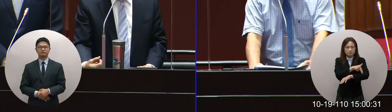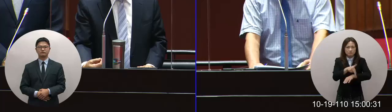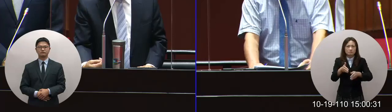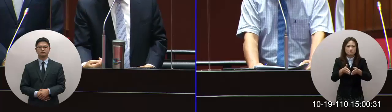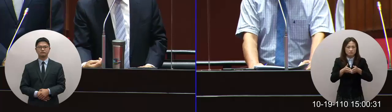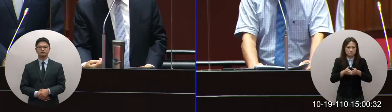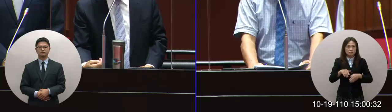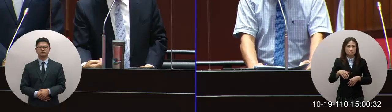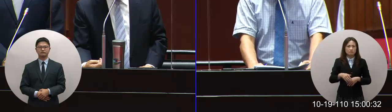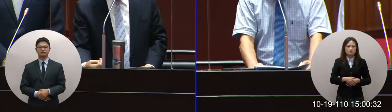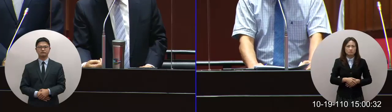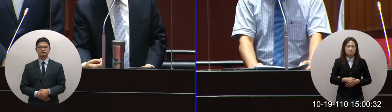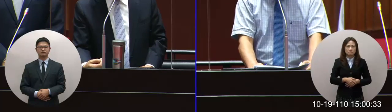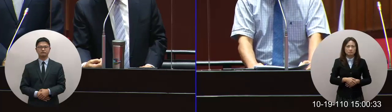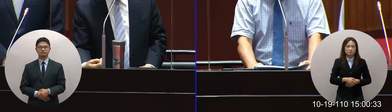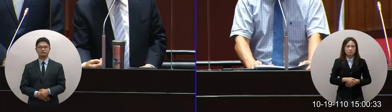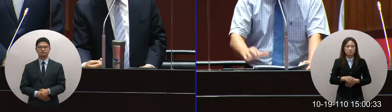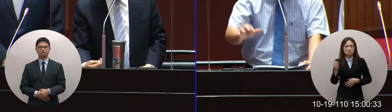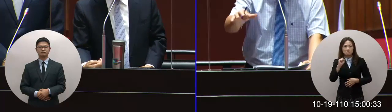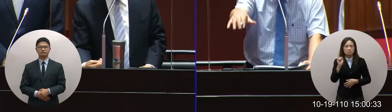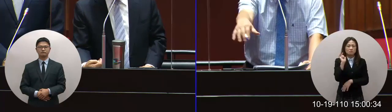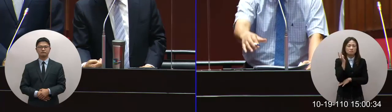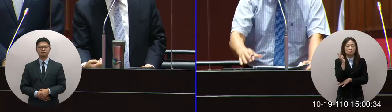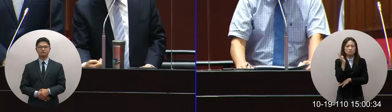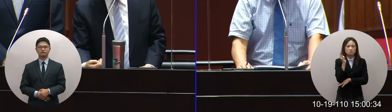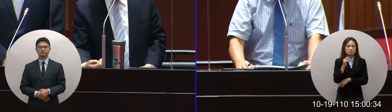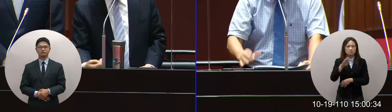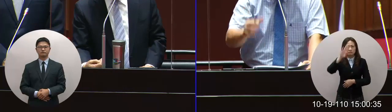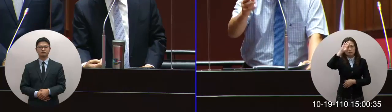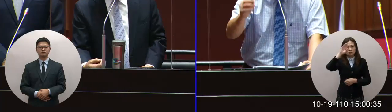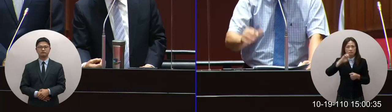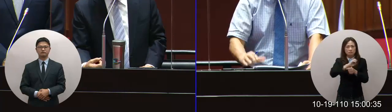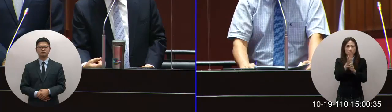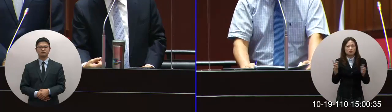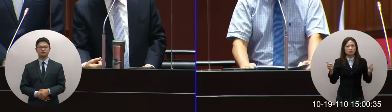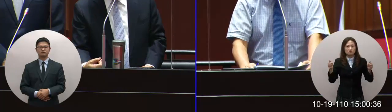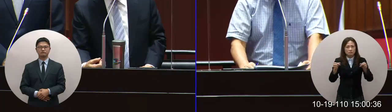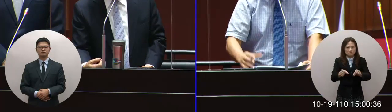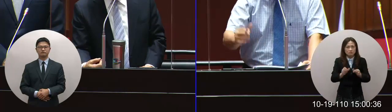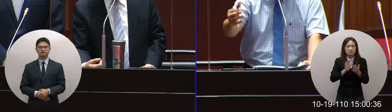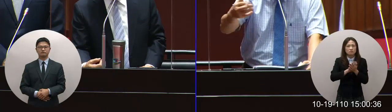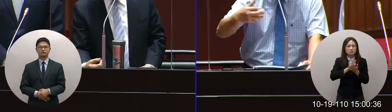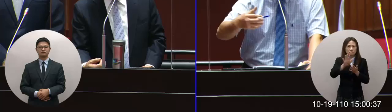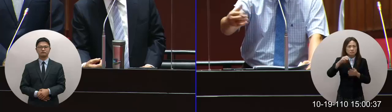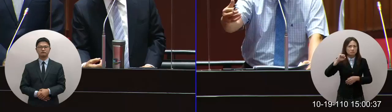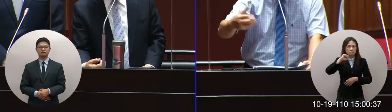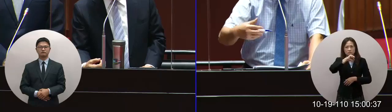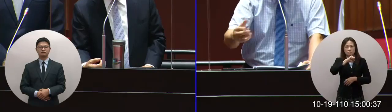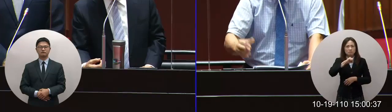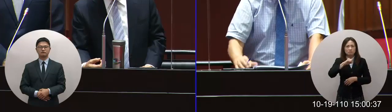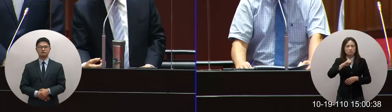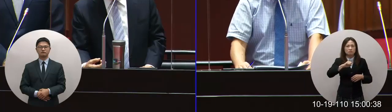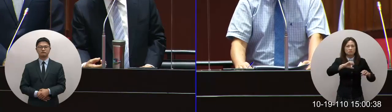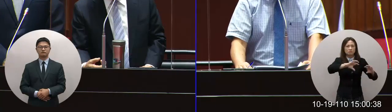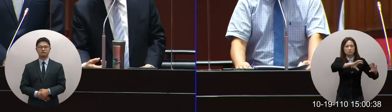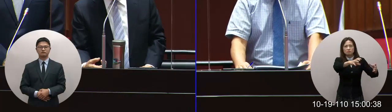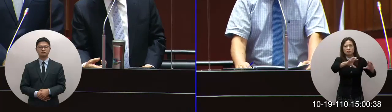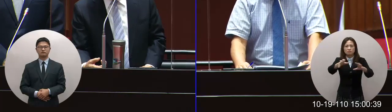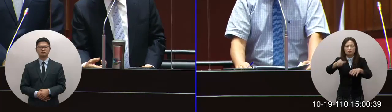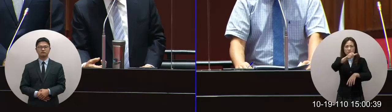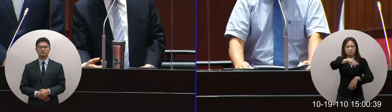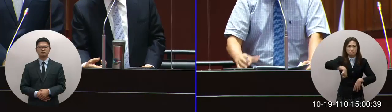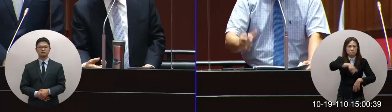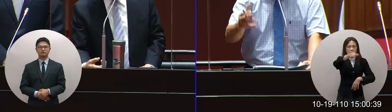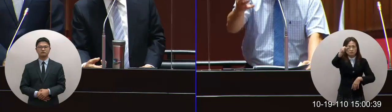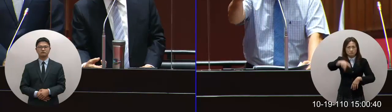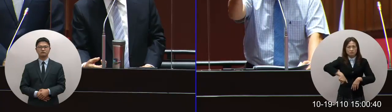要逢到最后、哦、这个疫情都下去了，但是我们还是没有办法跟很多国外、哦、就是密